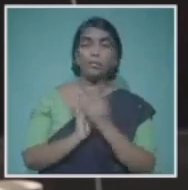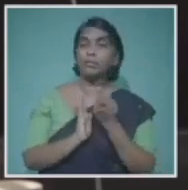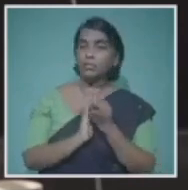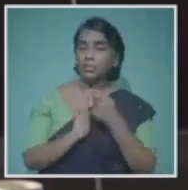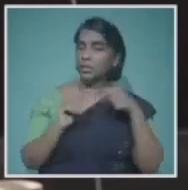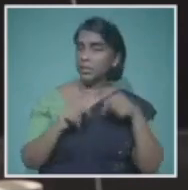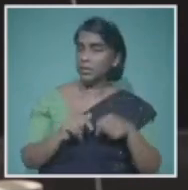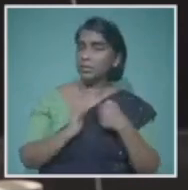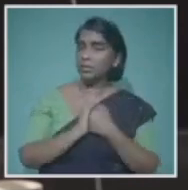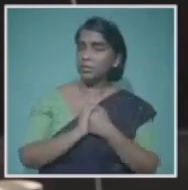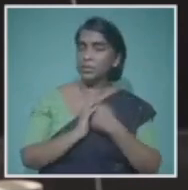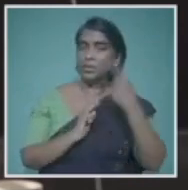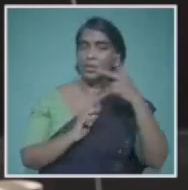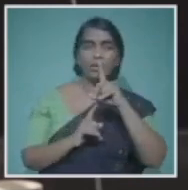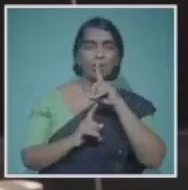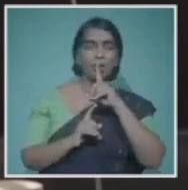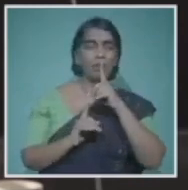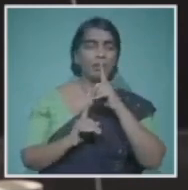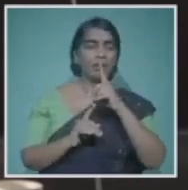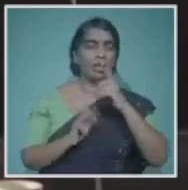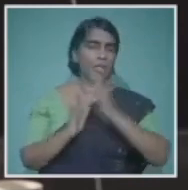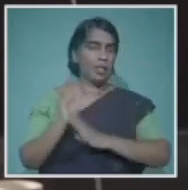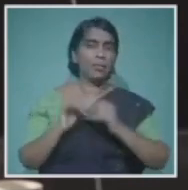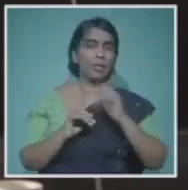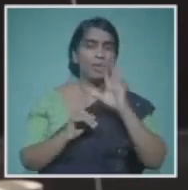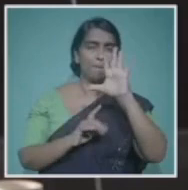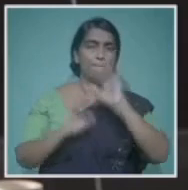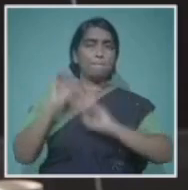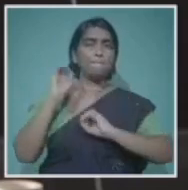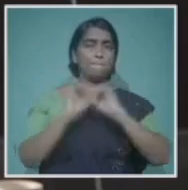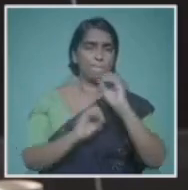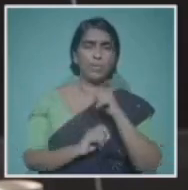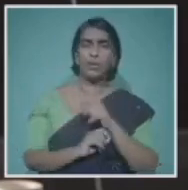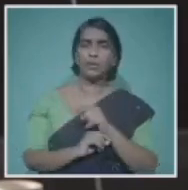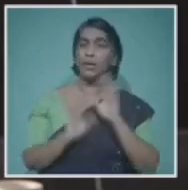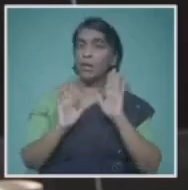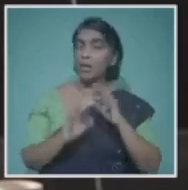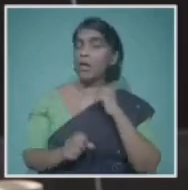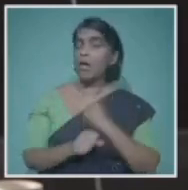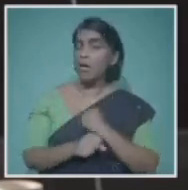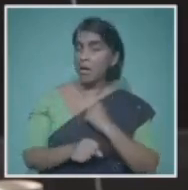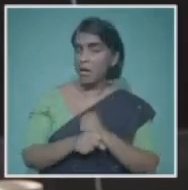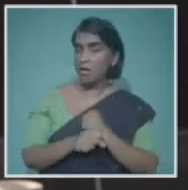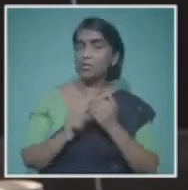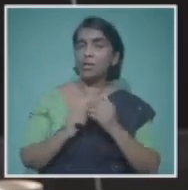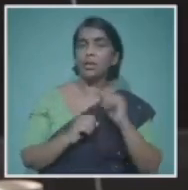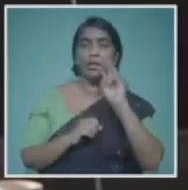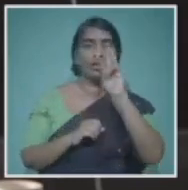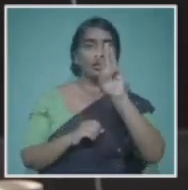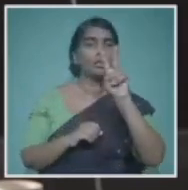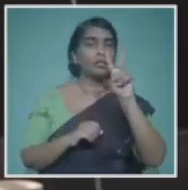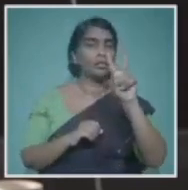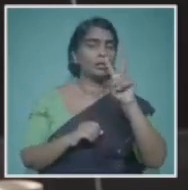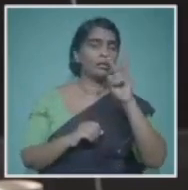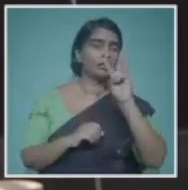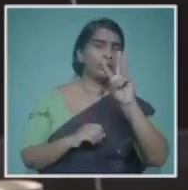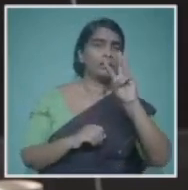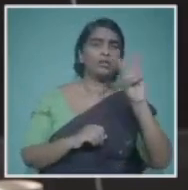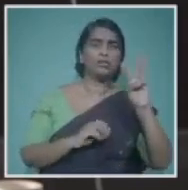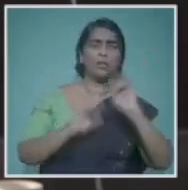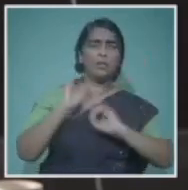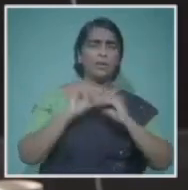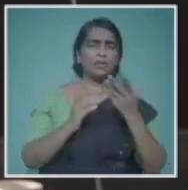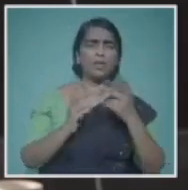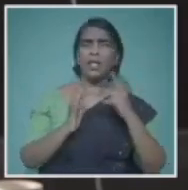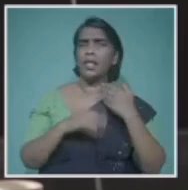අද ගරු නියෝජ්‍ය අමාත්‍යතුමා 115ක වගේ ලෙවල් එකේ තියෙන්නේ. හැබැයි ආණ්ඩුව ගන්නෙ 132ට 33ට. මොකද්ද